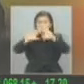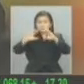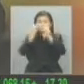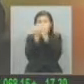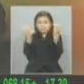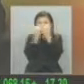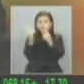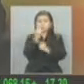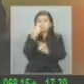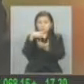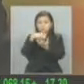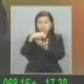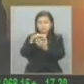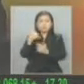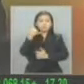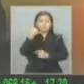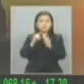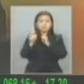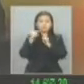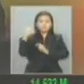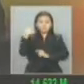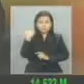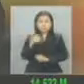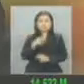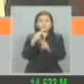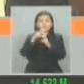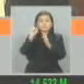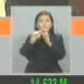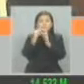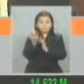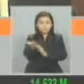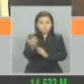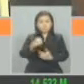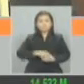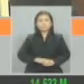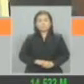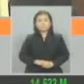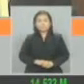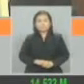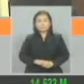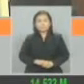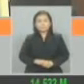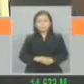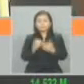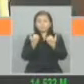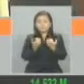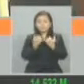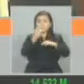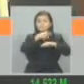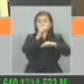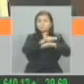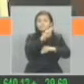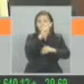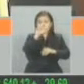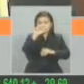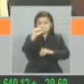ดาสินขจิตรายงานทางโทรศัพท์ค่ะคุณสุการดาเชิญค่ะ ค่ะคุณพิมพ์พิมลค่ะหลังจากที่ประธานรัฐสภานะคะได้ยื่น